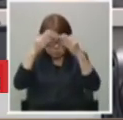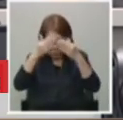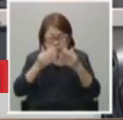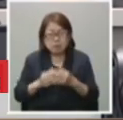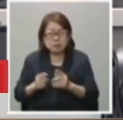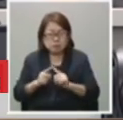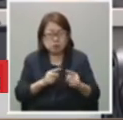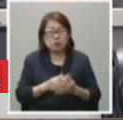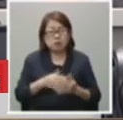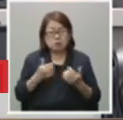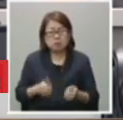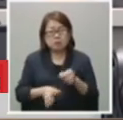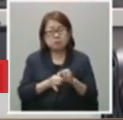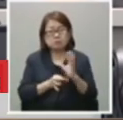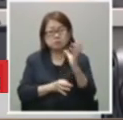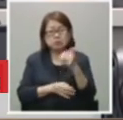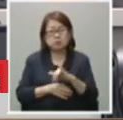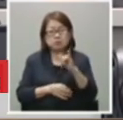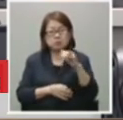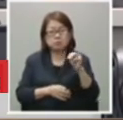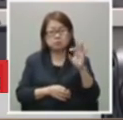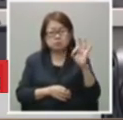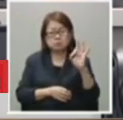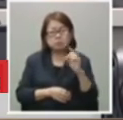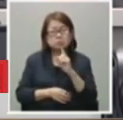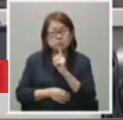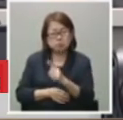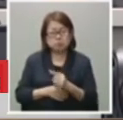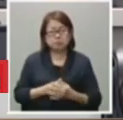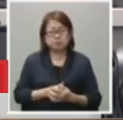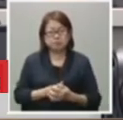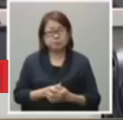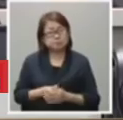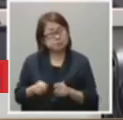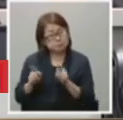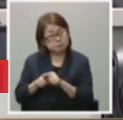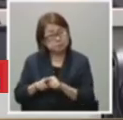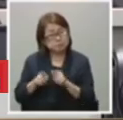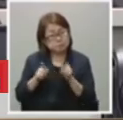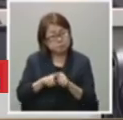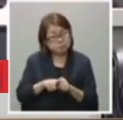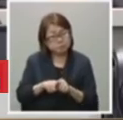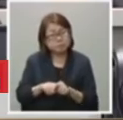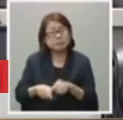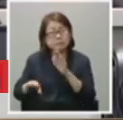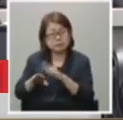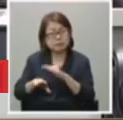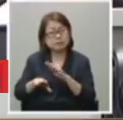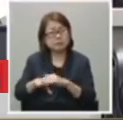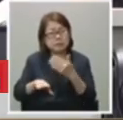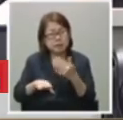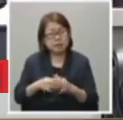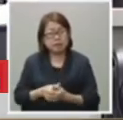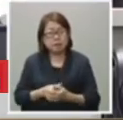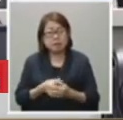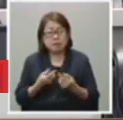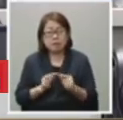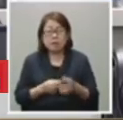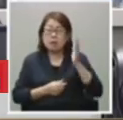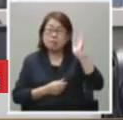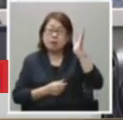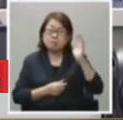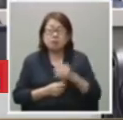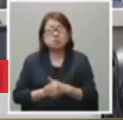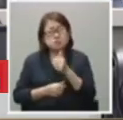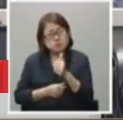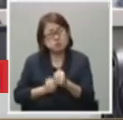มันจะเกิดขึ้นไหม World Bank กับธนาคารโลกโทษครับ World Bank กับ IMF เขาก็ทักแล้วครับแต่เวลาท่านมาพูดในบรรลังโอ้เราดีอ